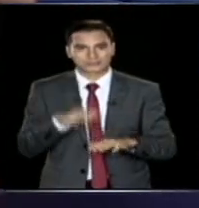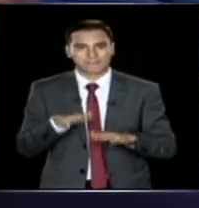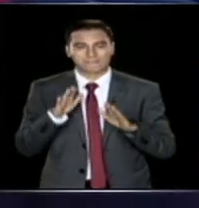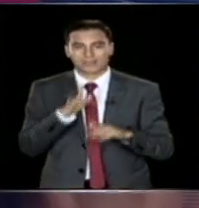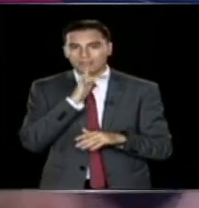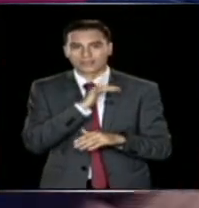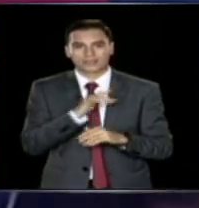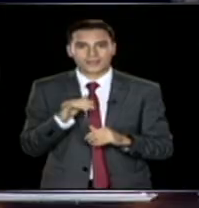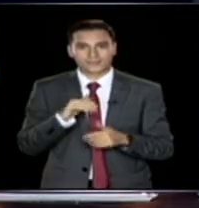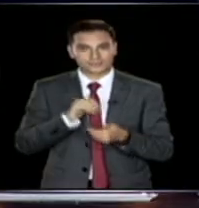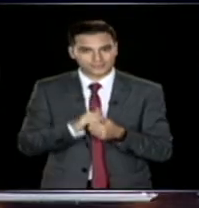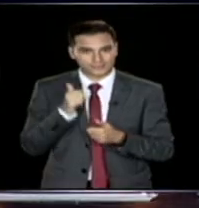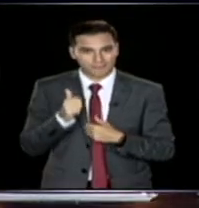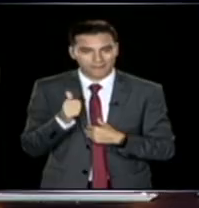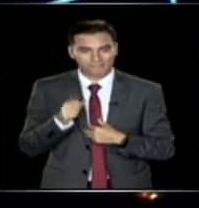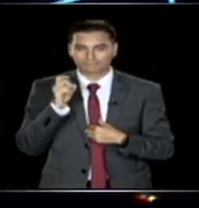تمام.